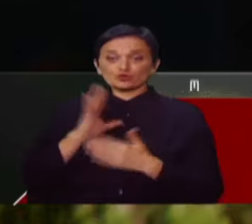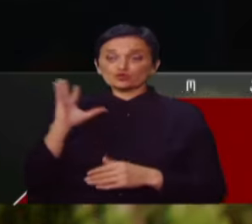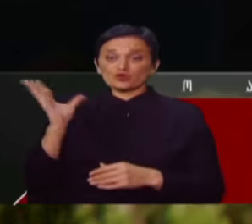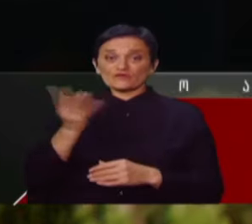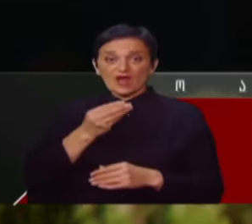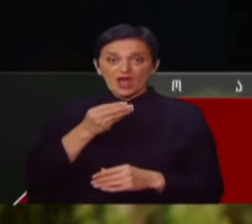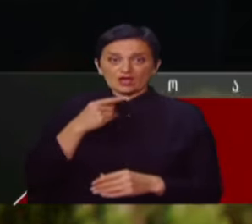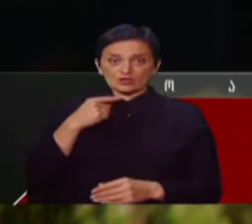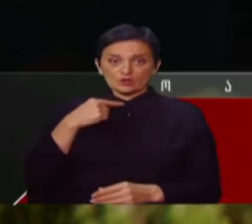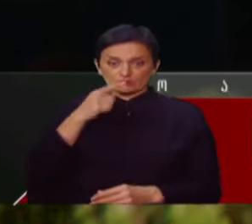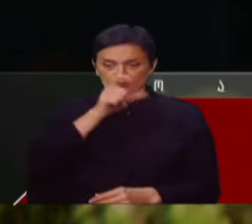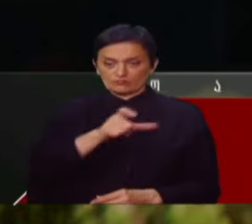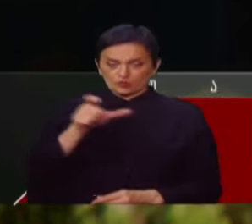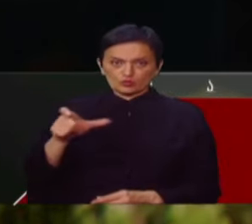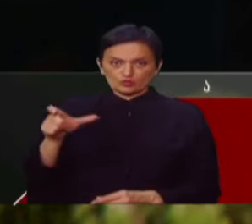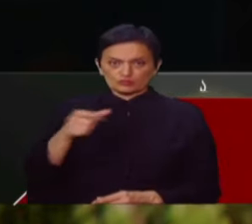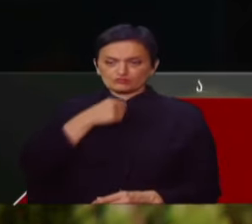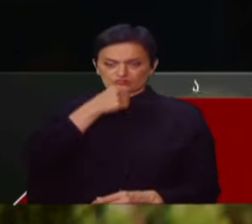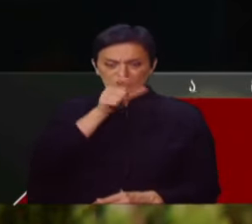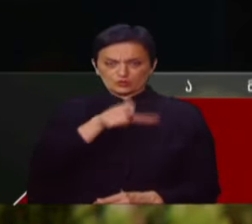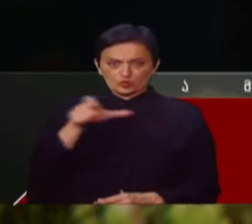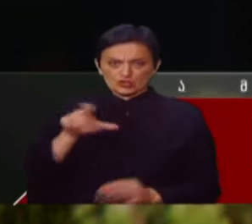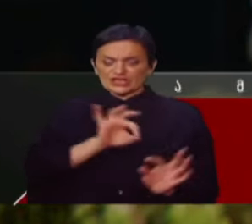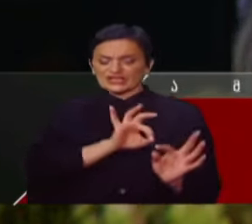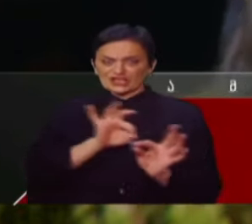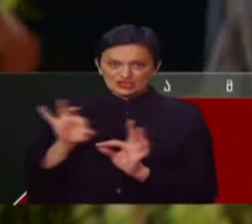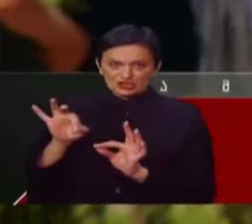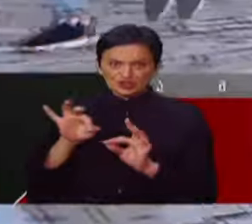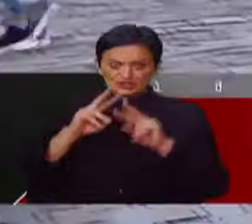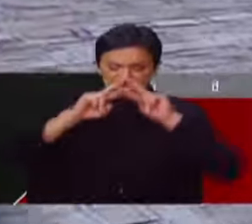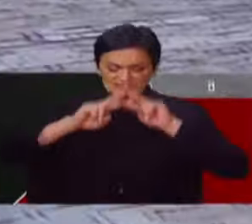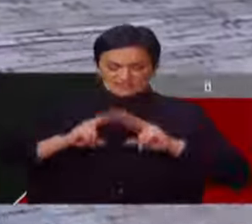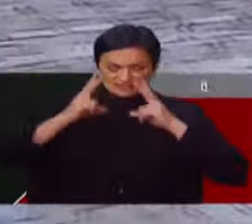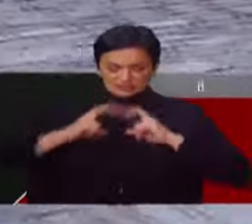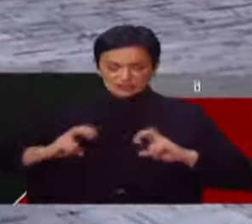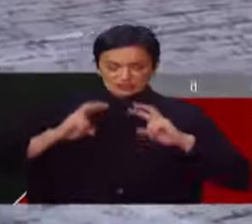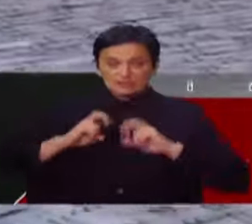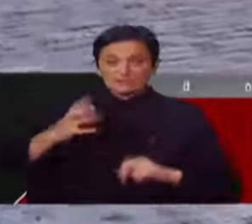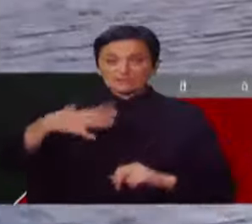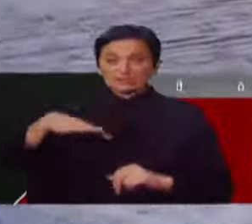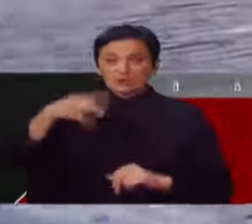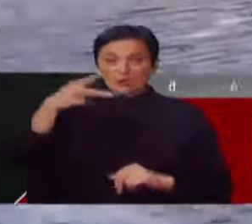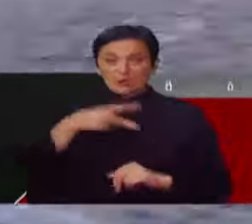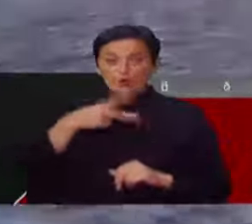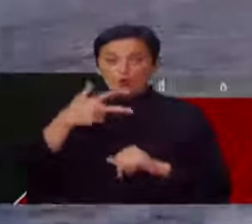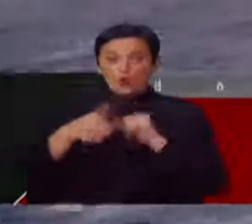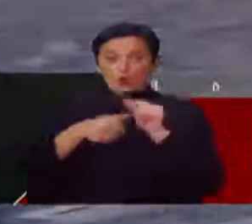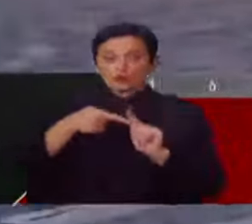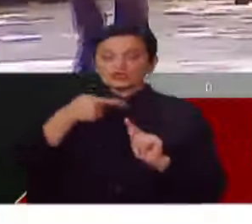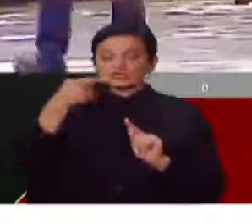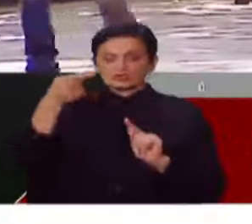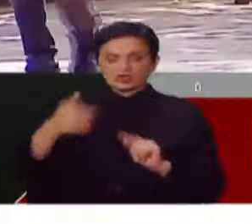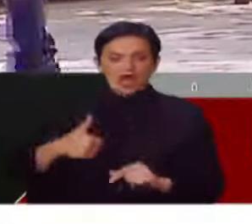დასრულ მოსახლეობაში საკმაოდ ისე ინტენსიურად ჩატარდეს სკრინინგი. საქართველოს 2030 წლისთვის